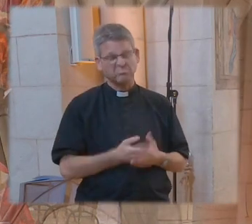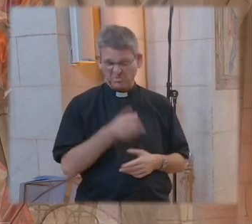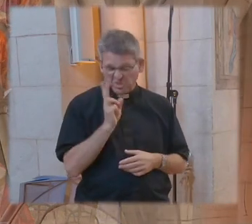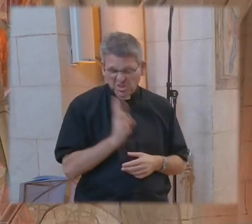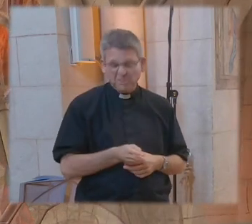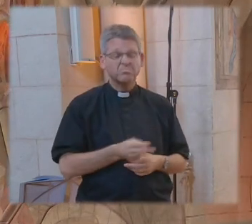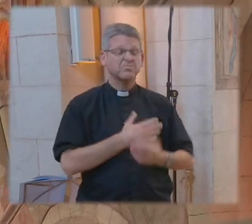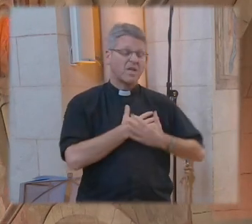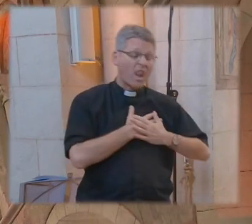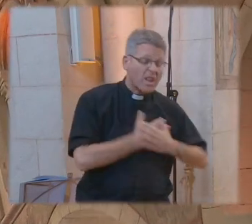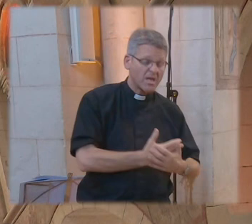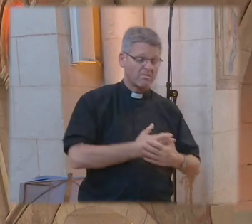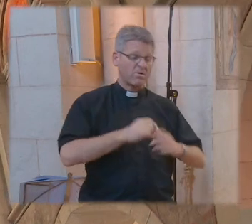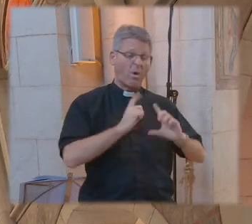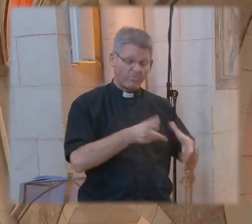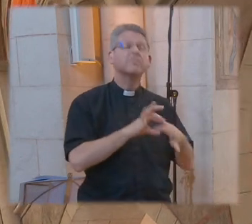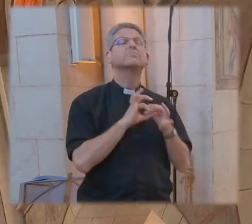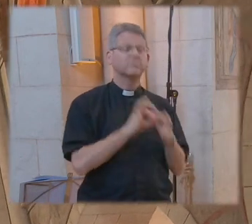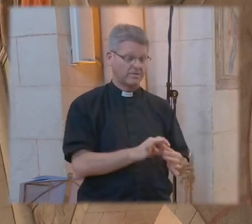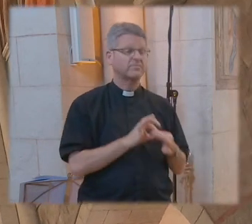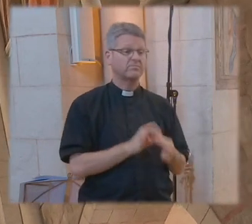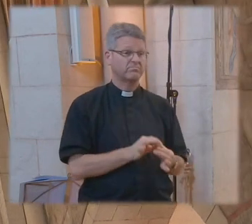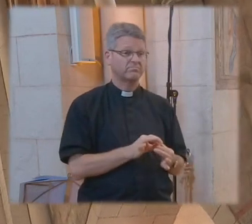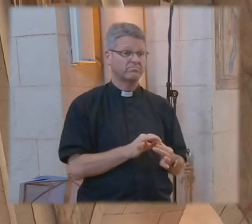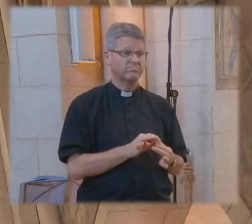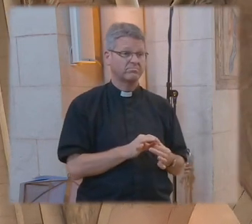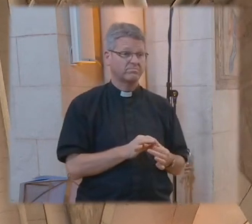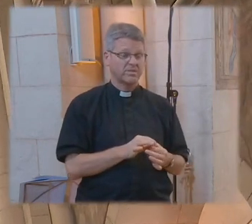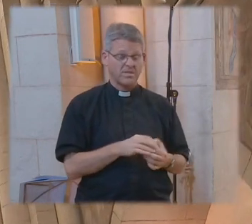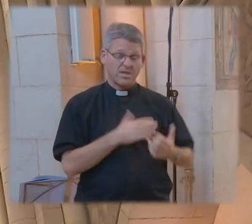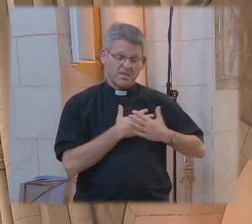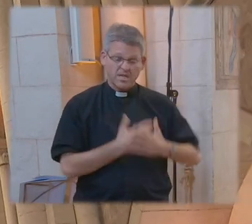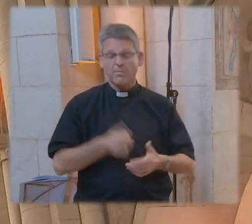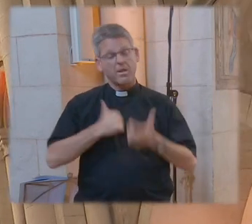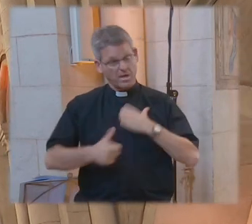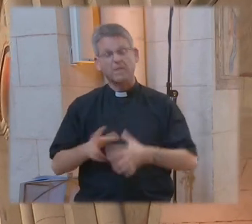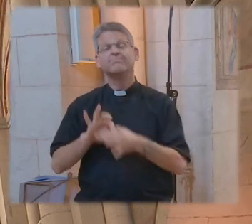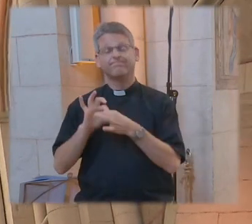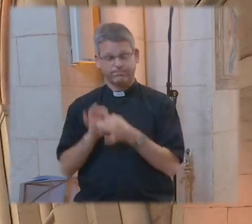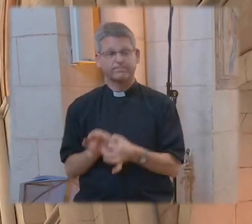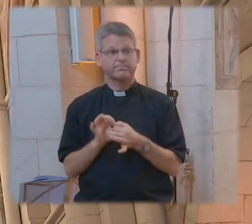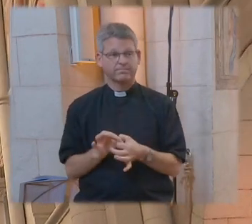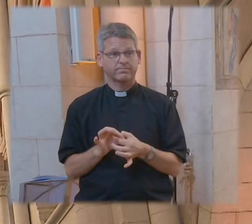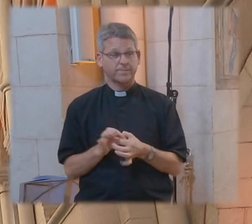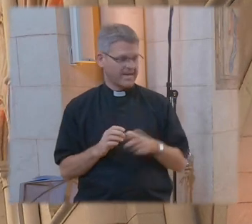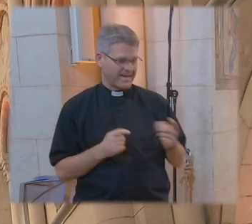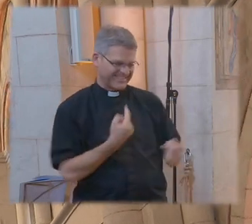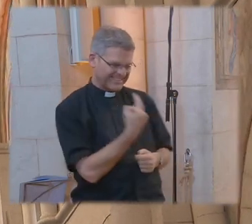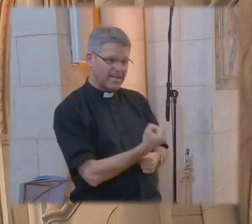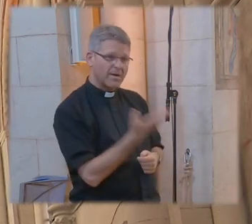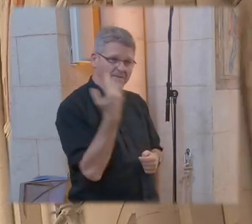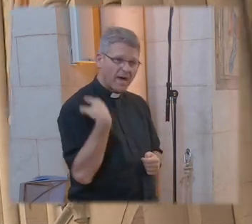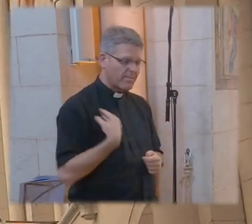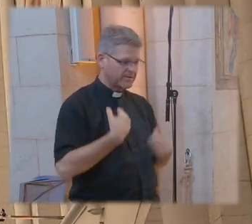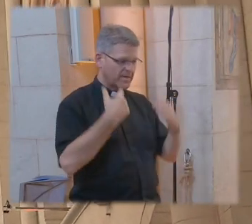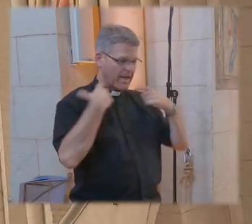Überzeugung ist seine Spiritualität als Priester tief geprägt gewesen. Bereits vor seiner Priesterweihe